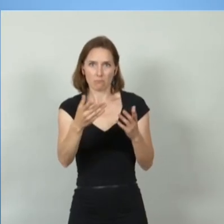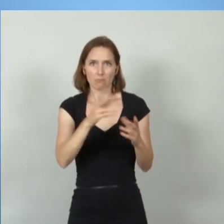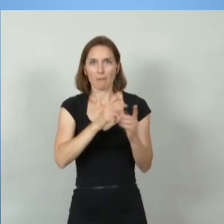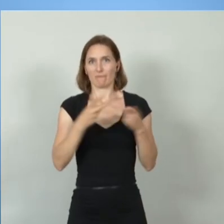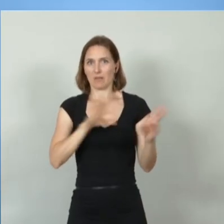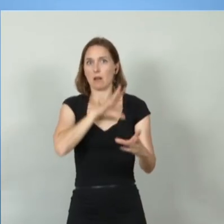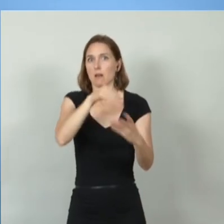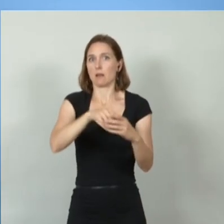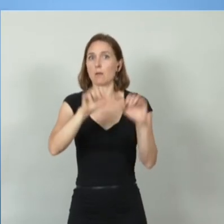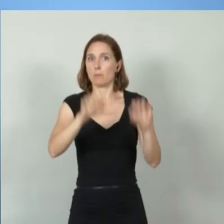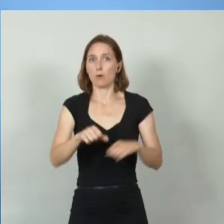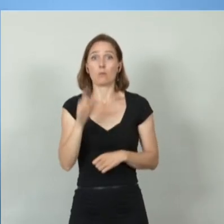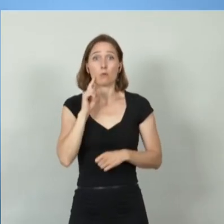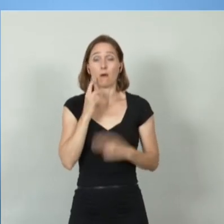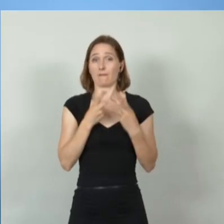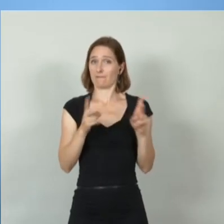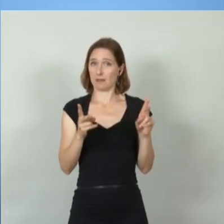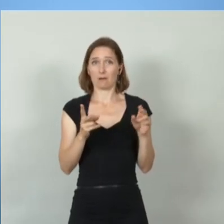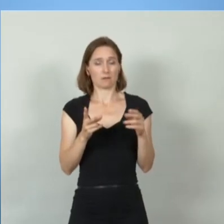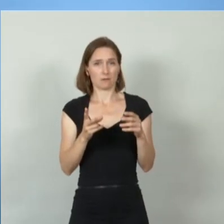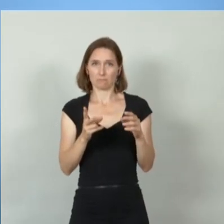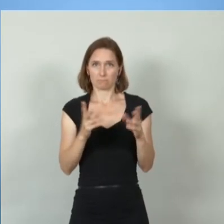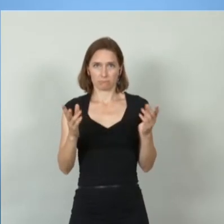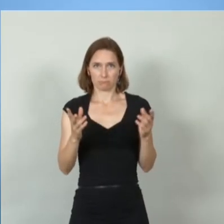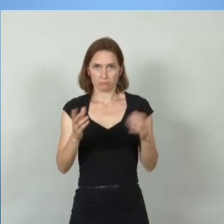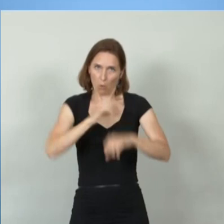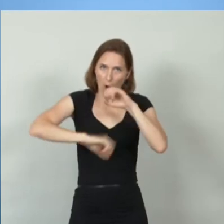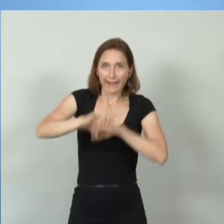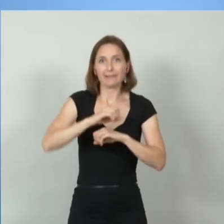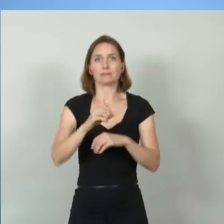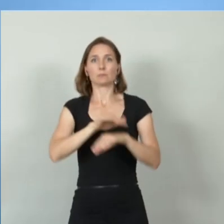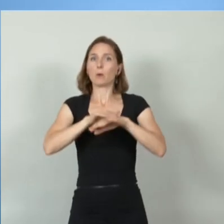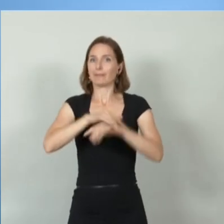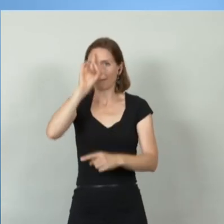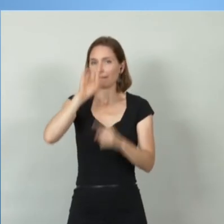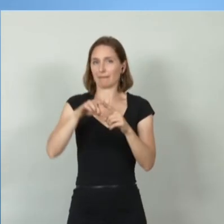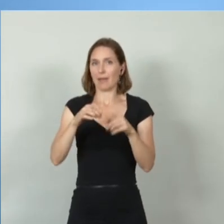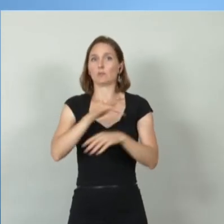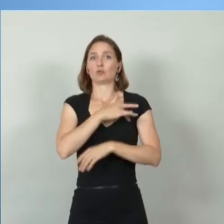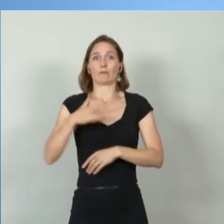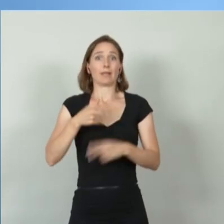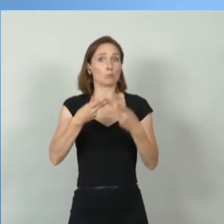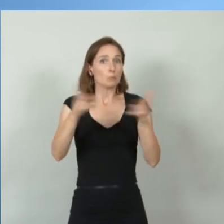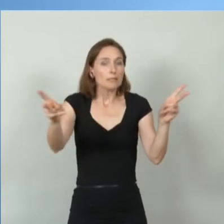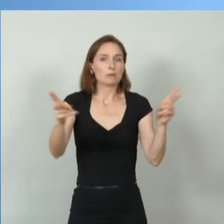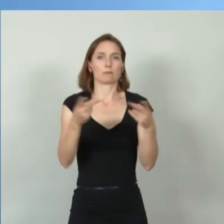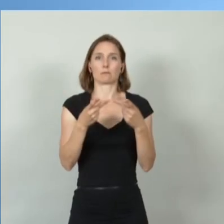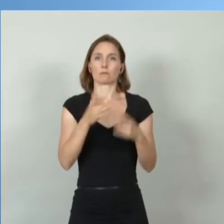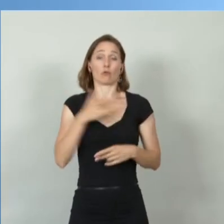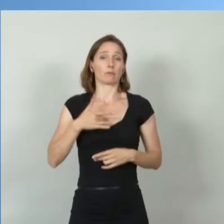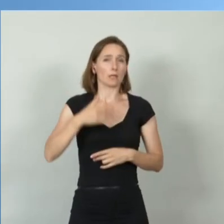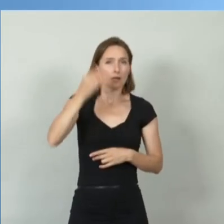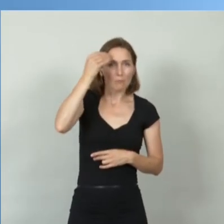en matière de santé publique santé sexuelle mesure dans le domaine des pratiques et conduites addictives santé mentale etc